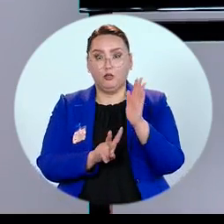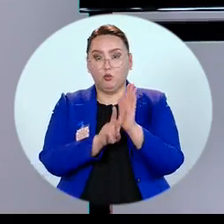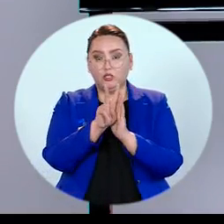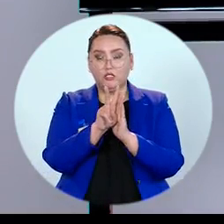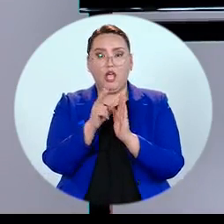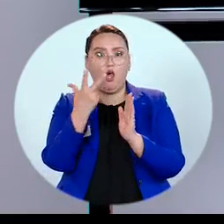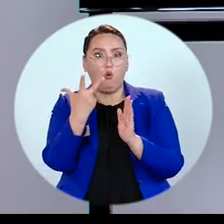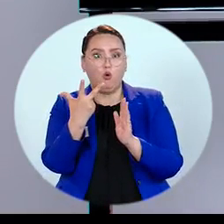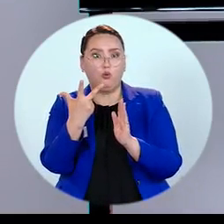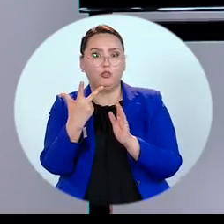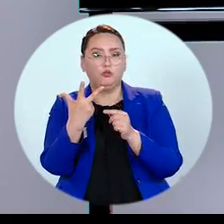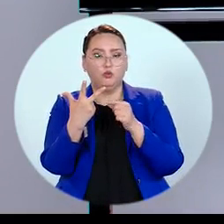འགས